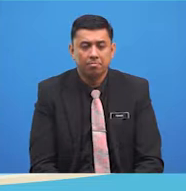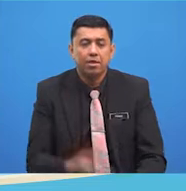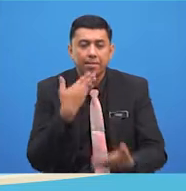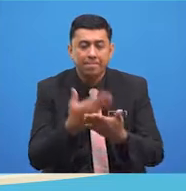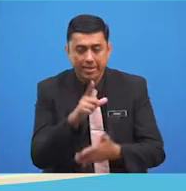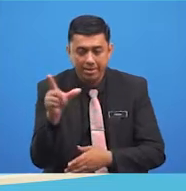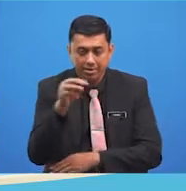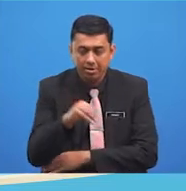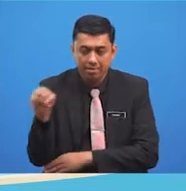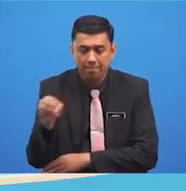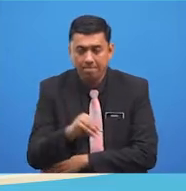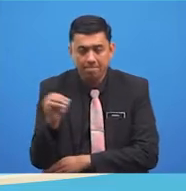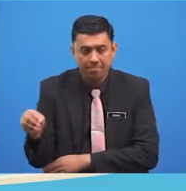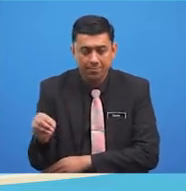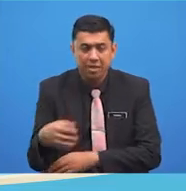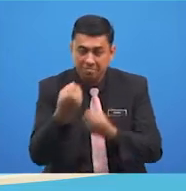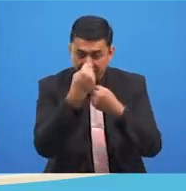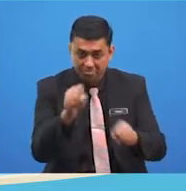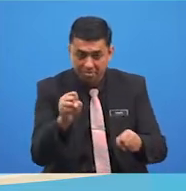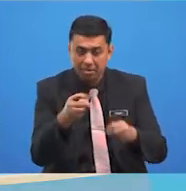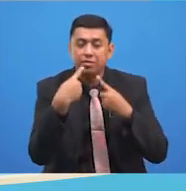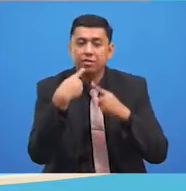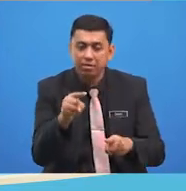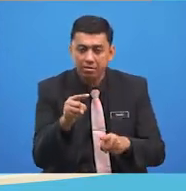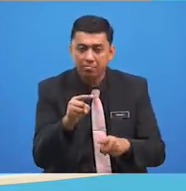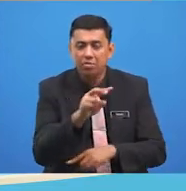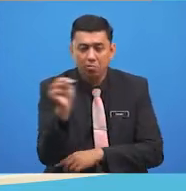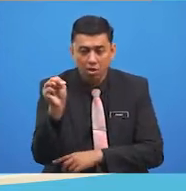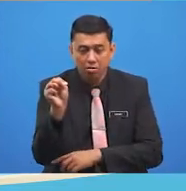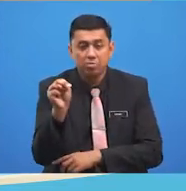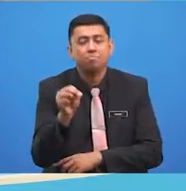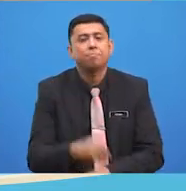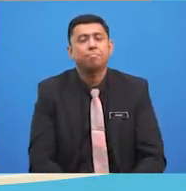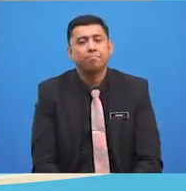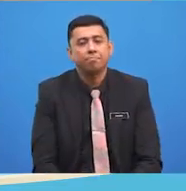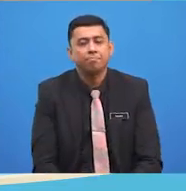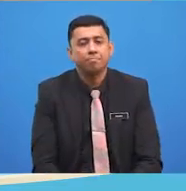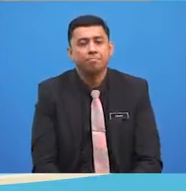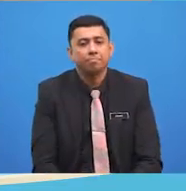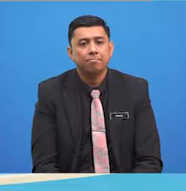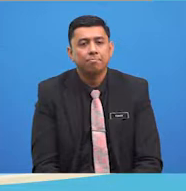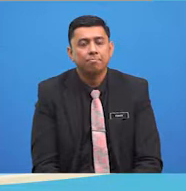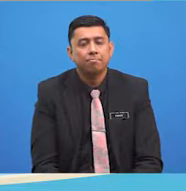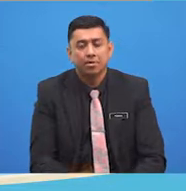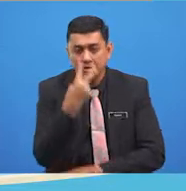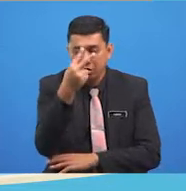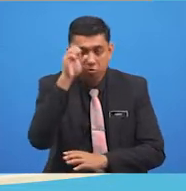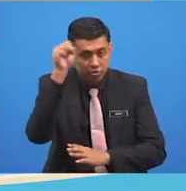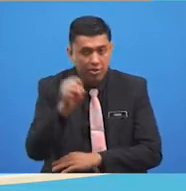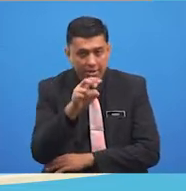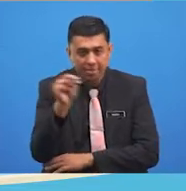Baiklah, murid-murid. Sudahkah bersedia untuk menjawab soalan subjektif? Mari kita lihat soalan yang dipaparkan.